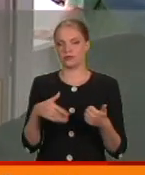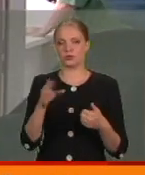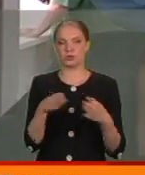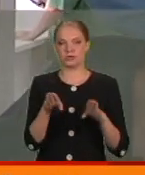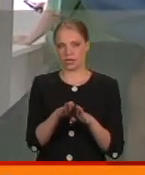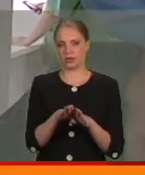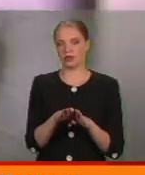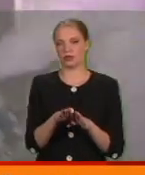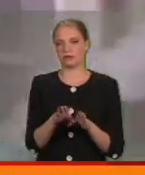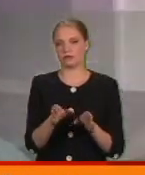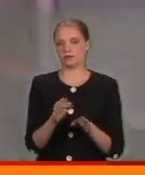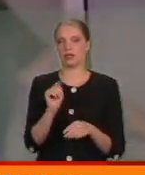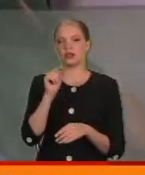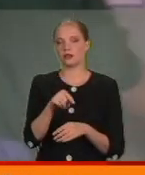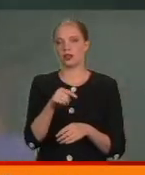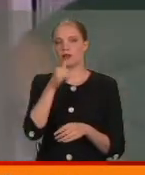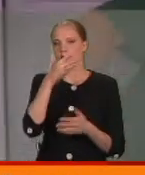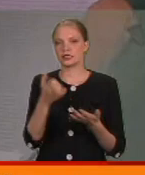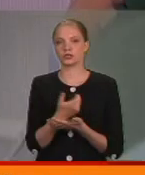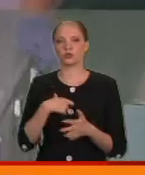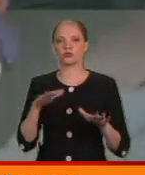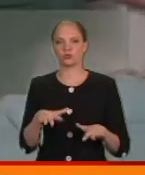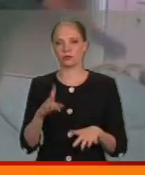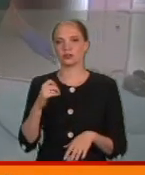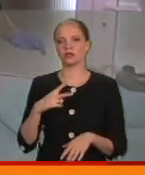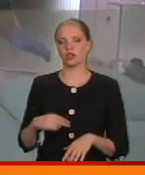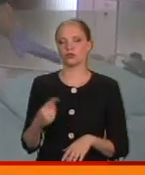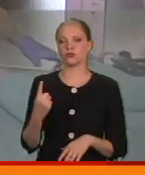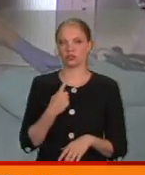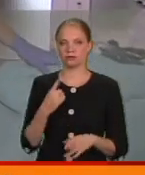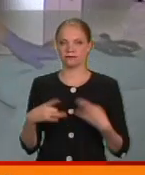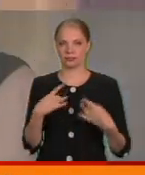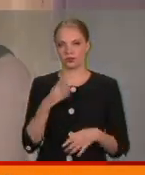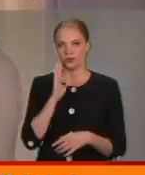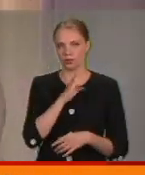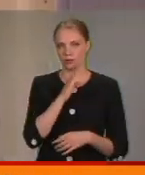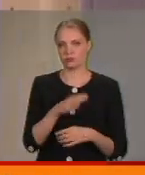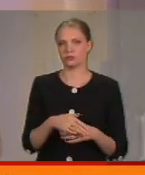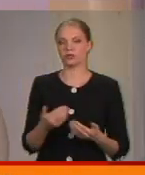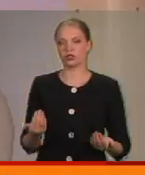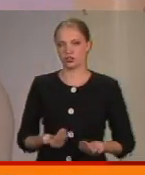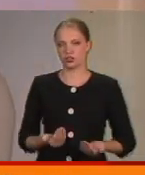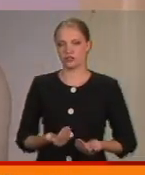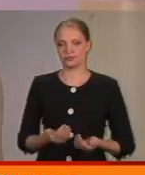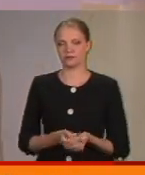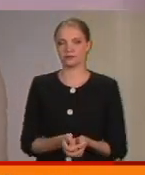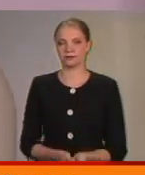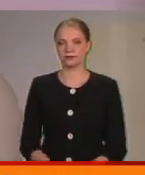дефект міжпередсердної перегородки. Там, не знаходячи собі місця, на доню чатує знервована мама. Тяжело.